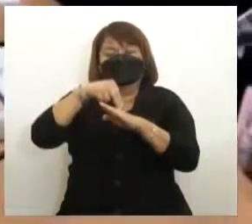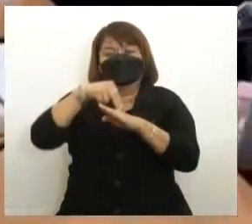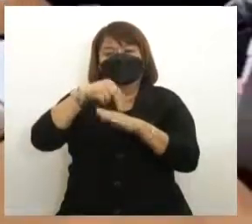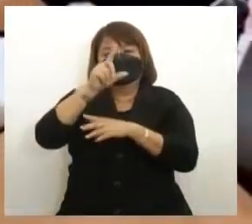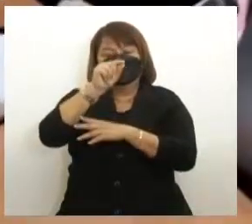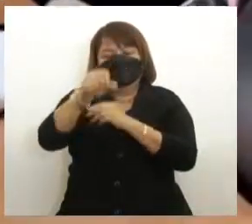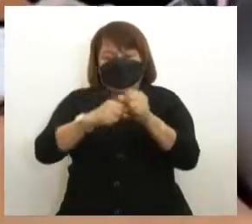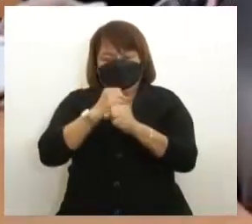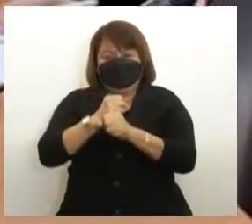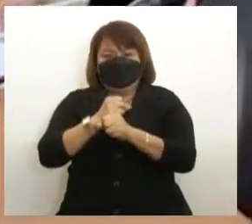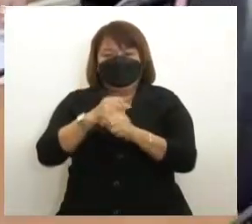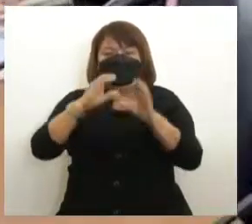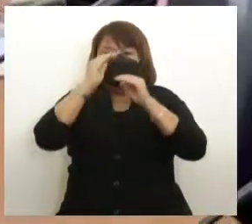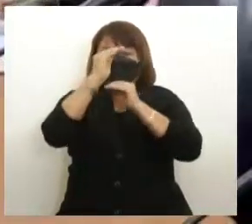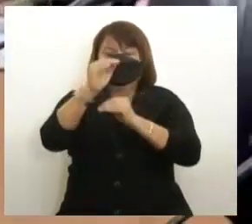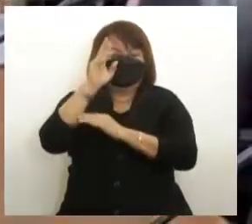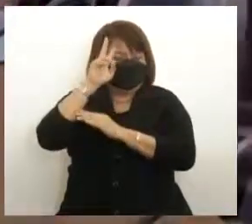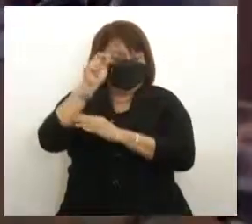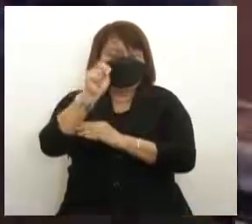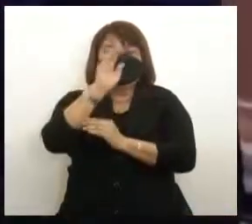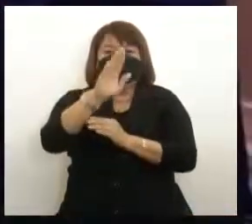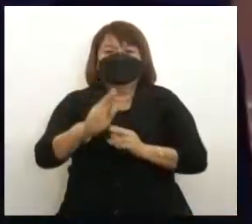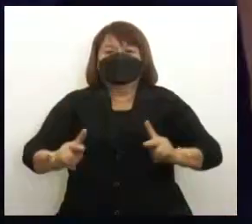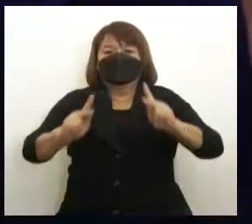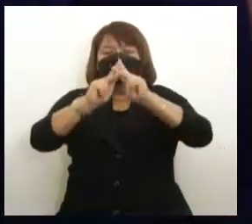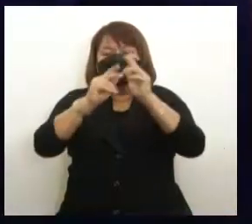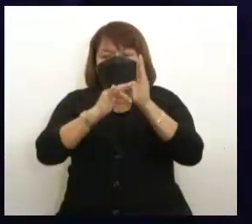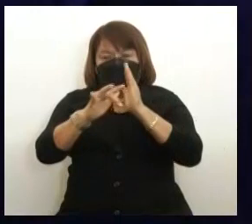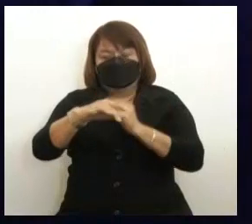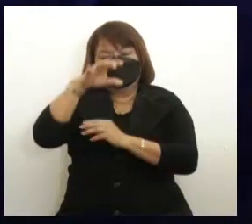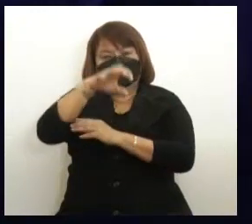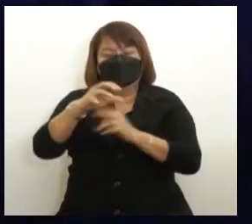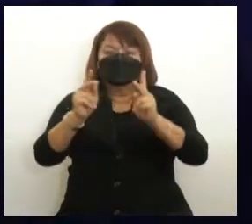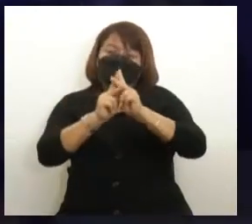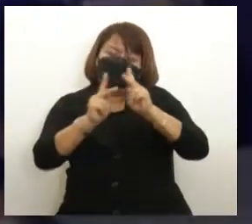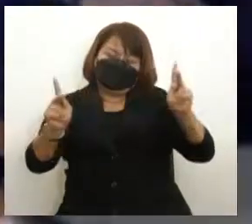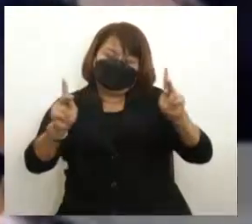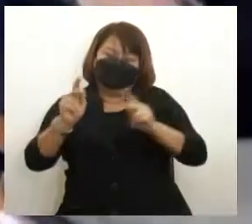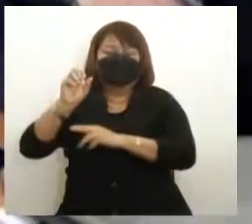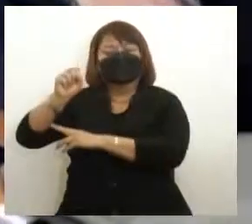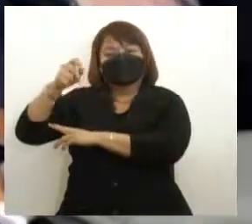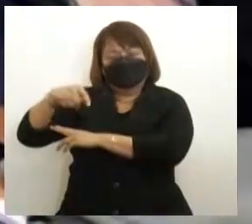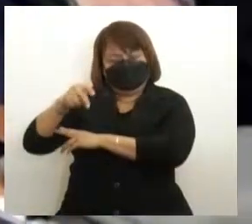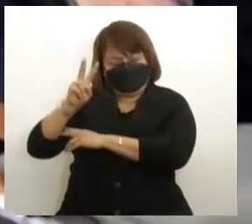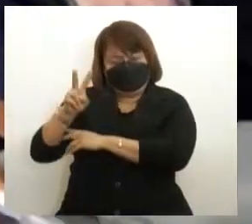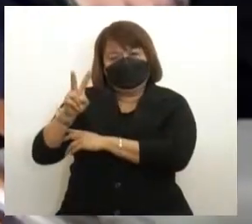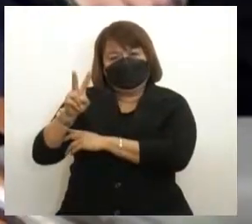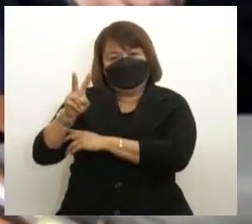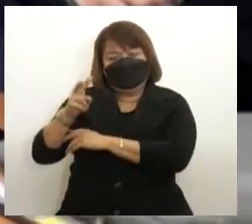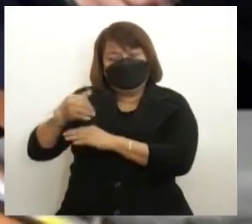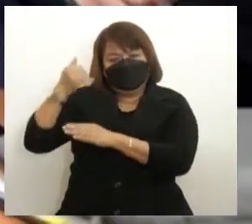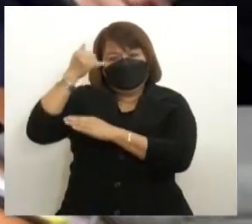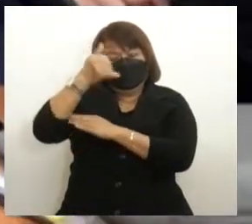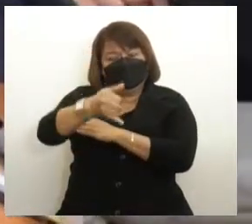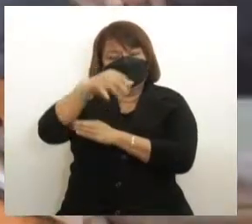การกำหนดนโยบายของกระทรวงศึกษาธิการและสำนักงานคณะกรรมการการศึกษาขั้นพื้นฐานลงมาสู่ส